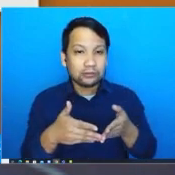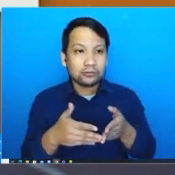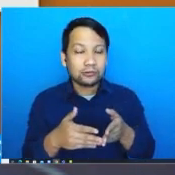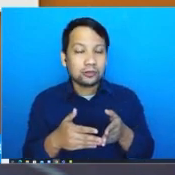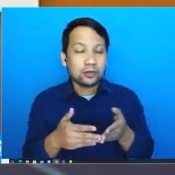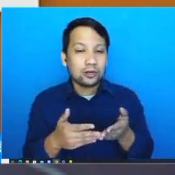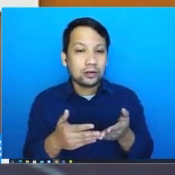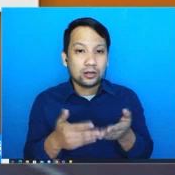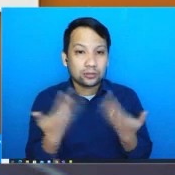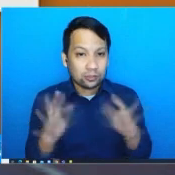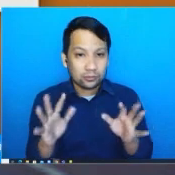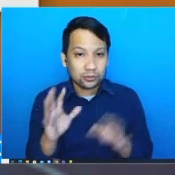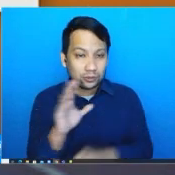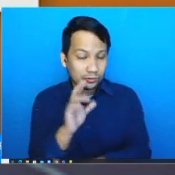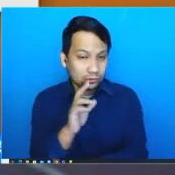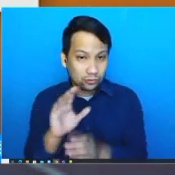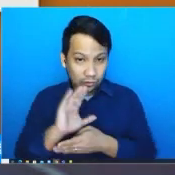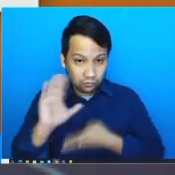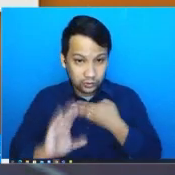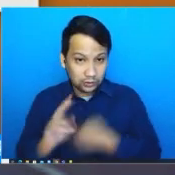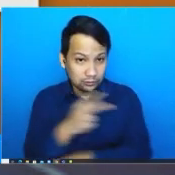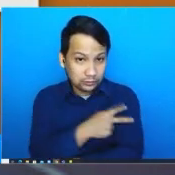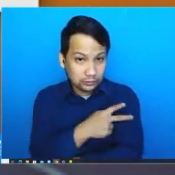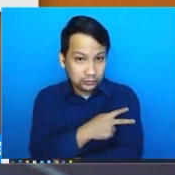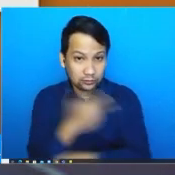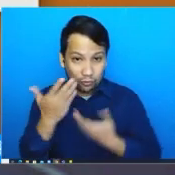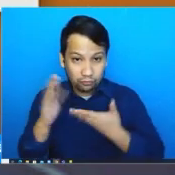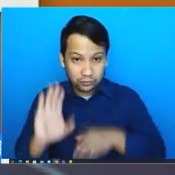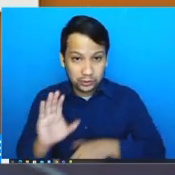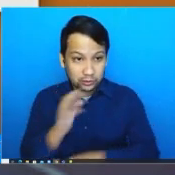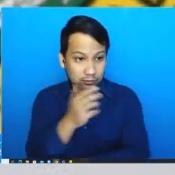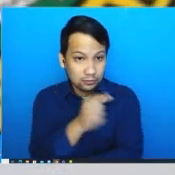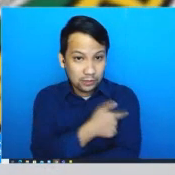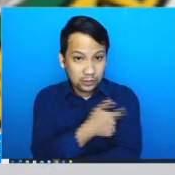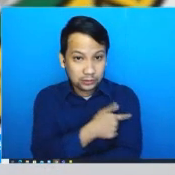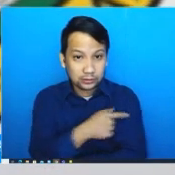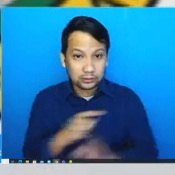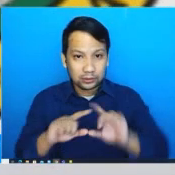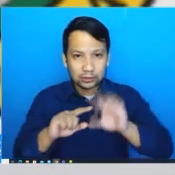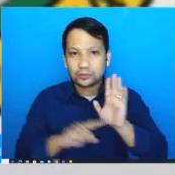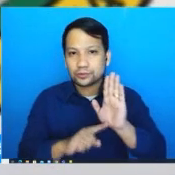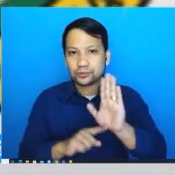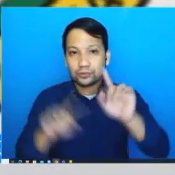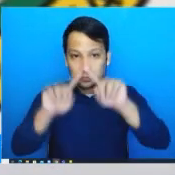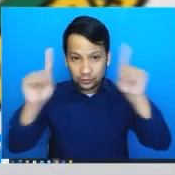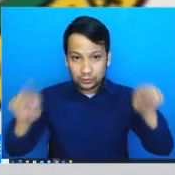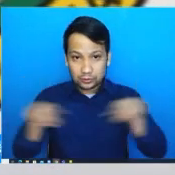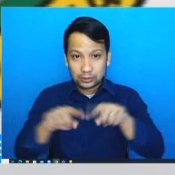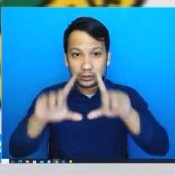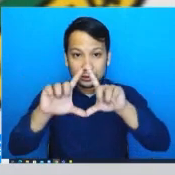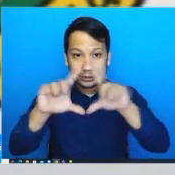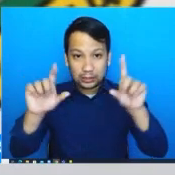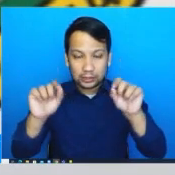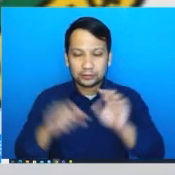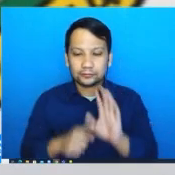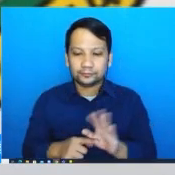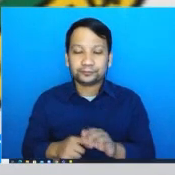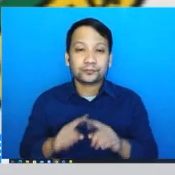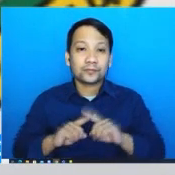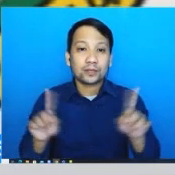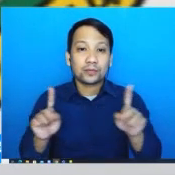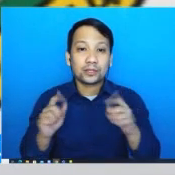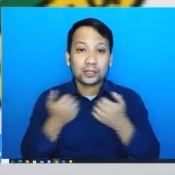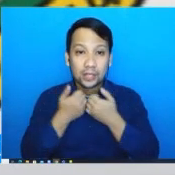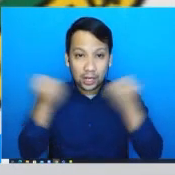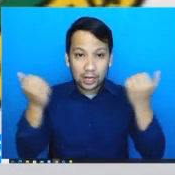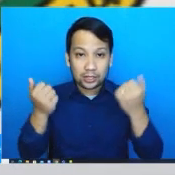o certification mula sa LGU o authorized vaccination site. Pero kahapon, inanunsyo ng Department of Health na habang nililinaw